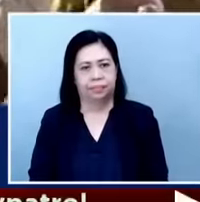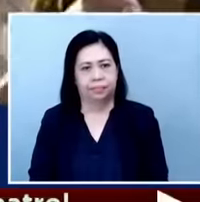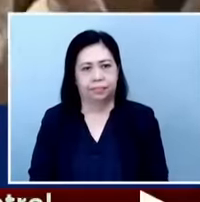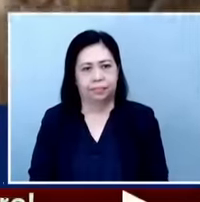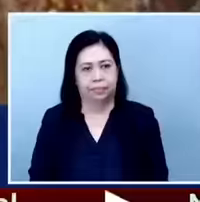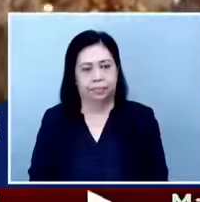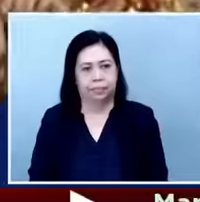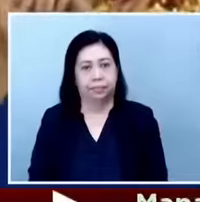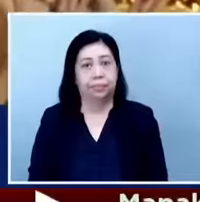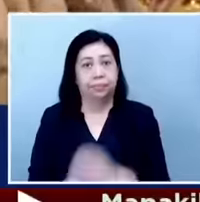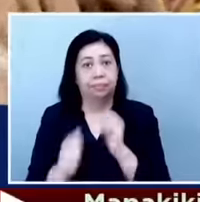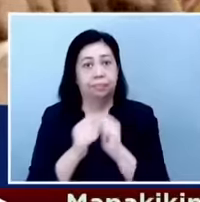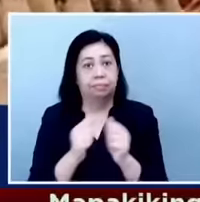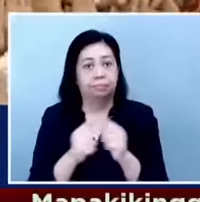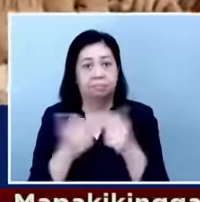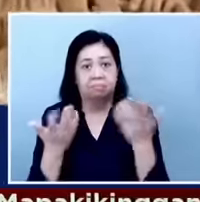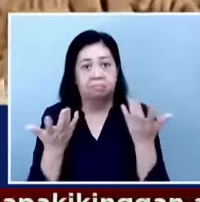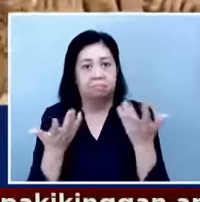Ibig sabihin niya, wala na.